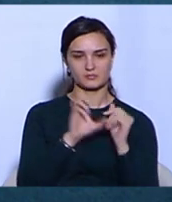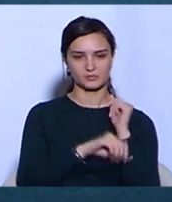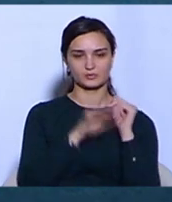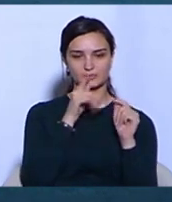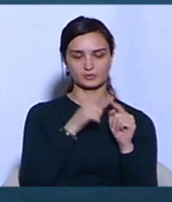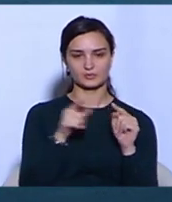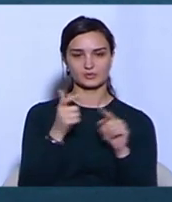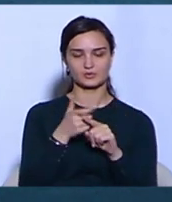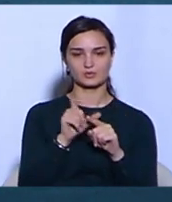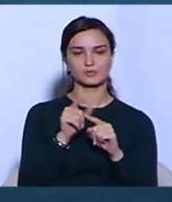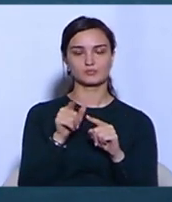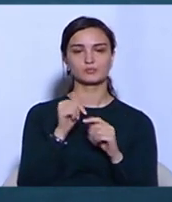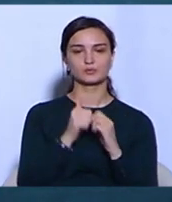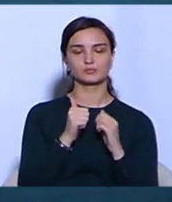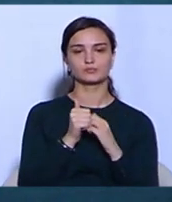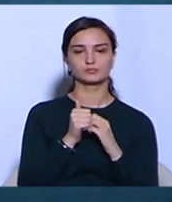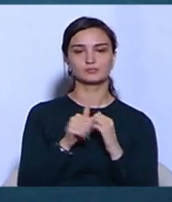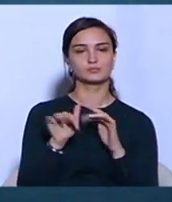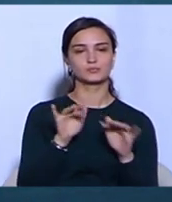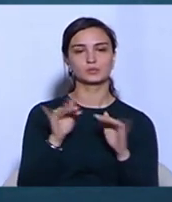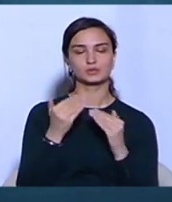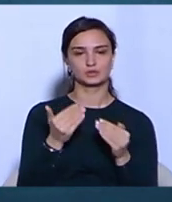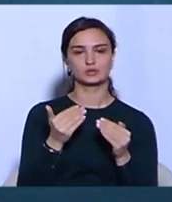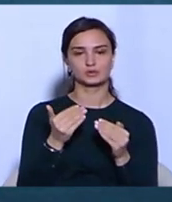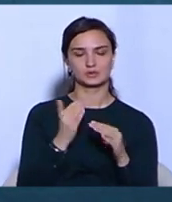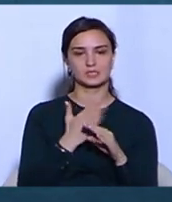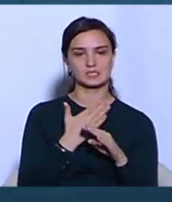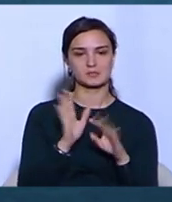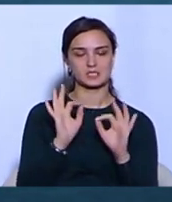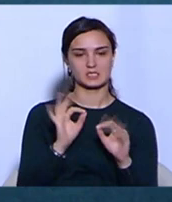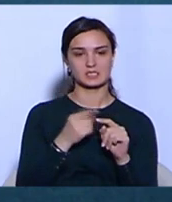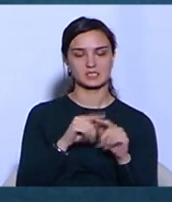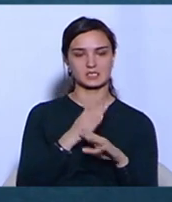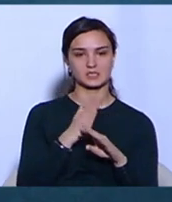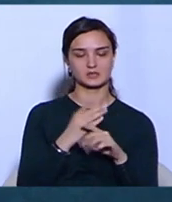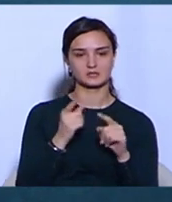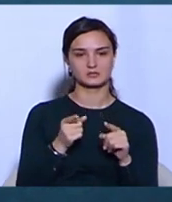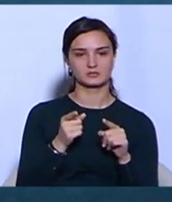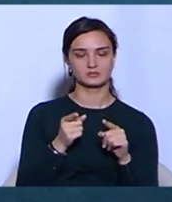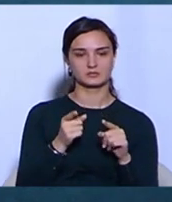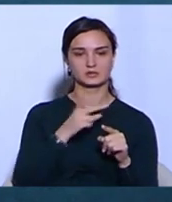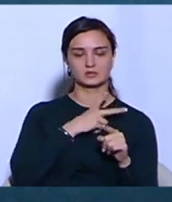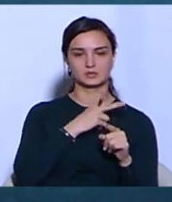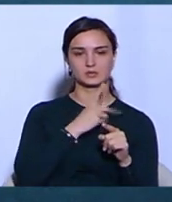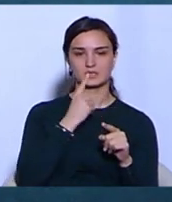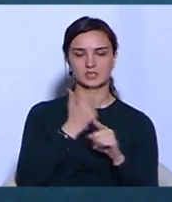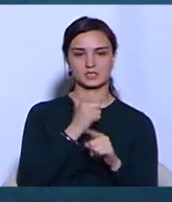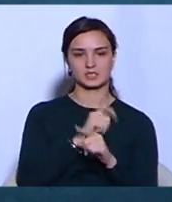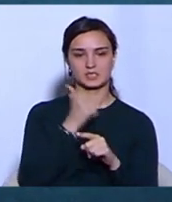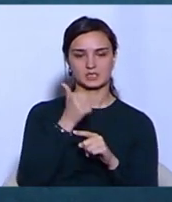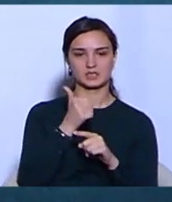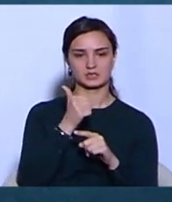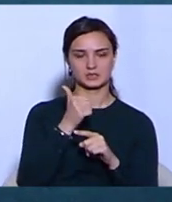დროს ნამდვილად სრული ის მაქვს ფუნქციონირების კლასიფიკაცია. ეს სწორედ ეს არის ინგლისურ ენაზე ძალიან